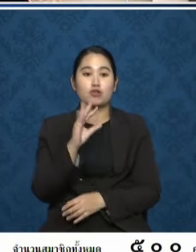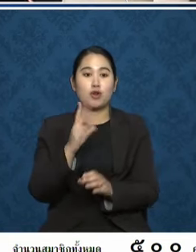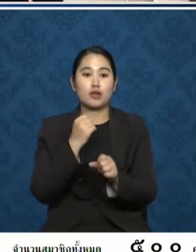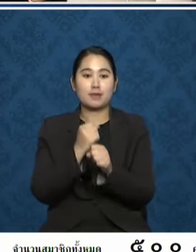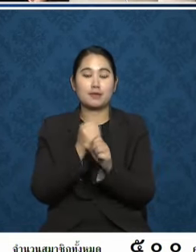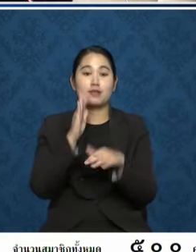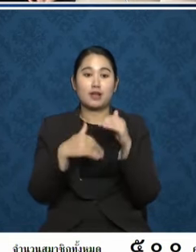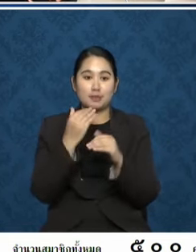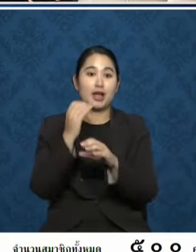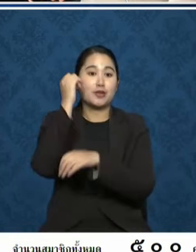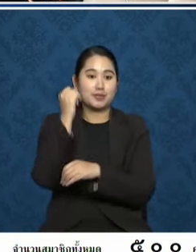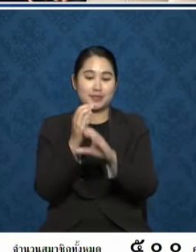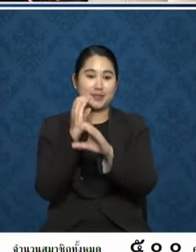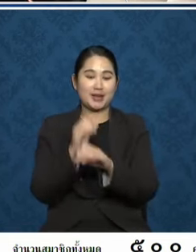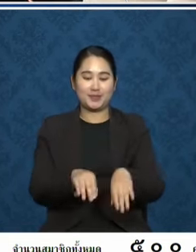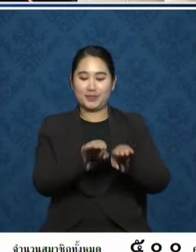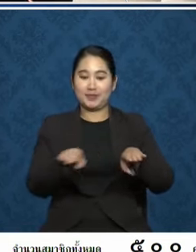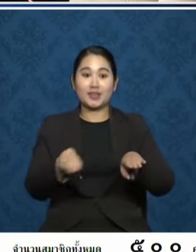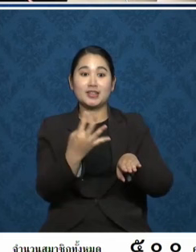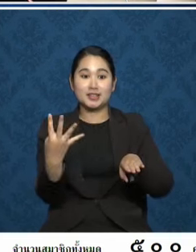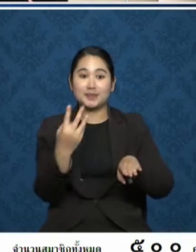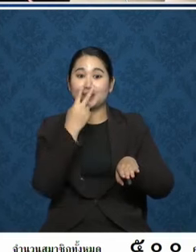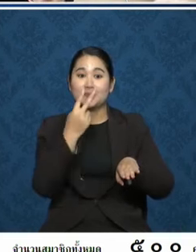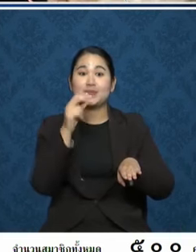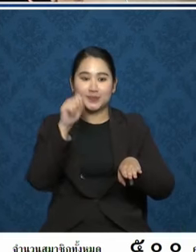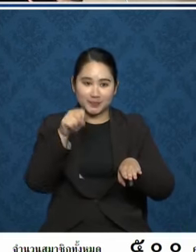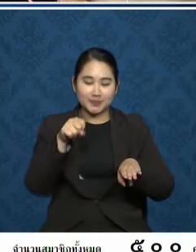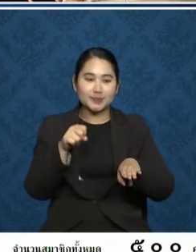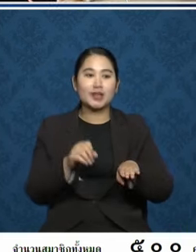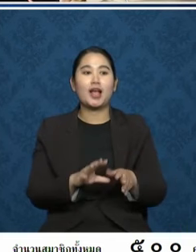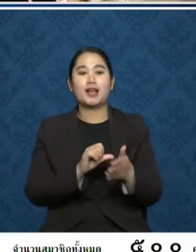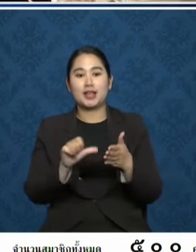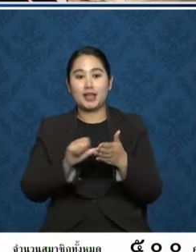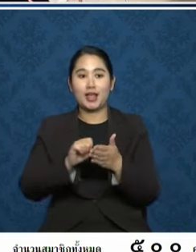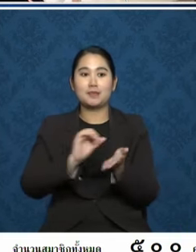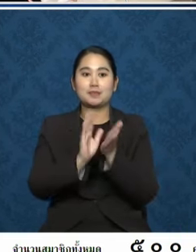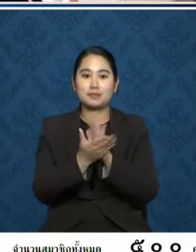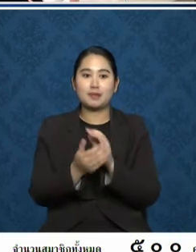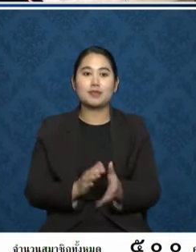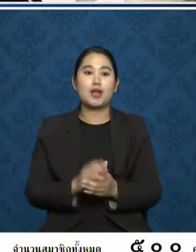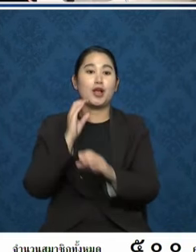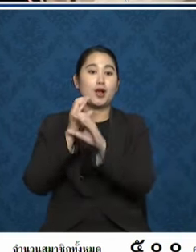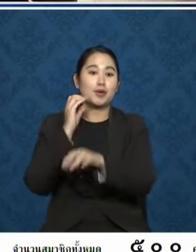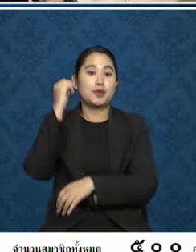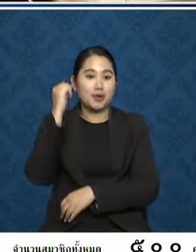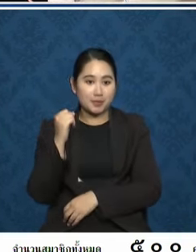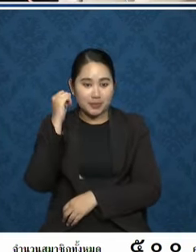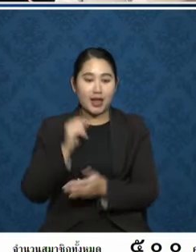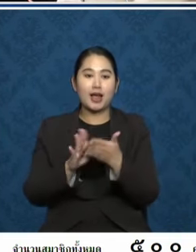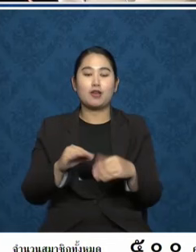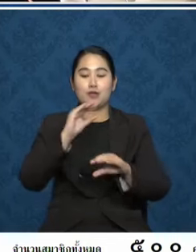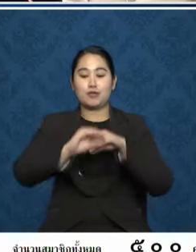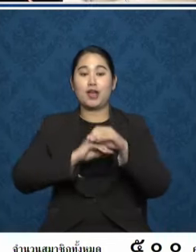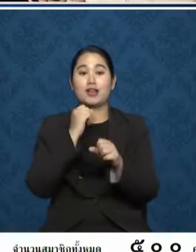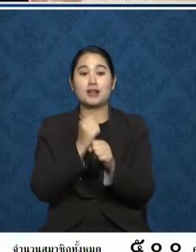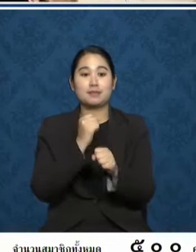ารไฟา 4 คัน ใช่ไครับแล้็มีการดัดแลงนะครับ รถขอสมกรใช้แล้วแล้็มีโครงการนำร่อง